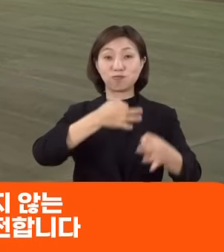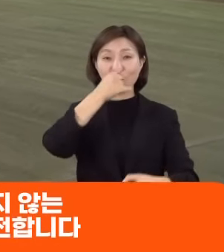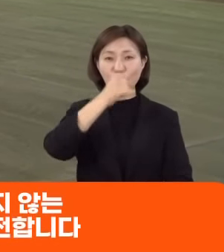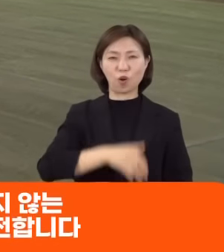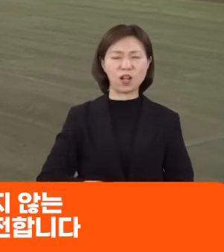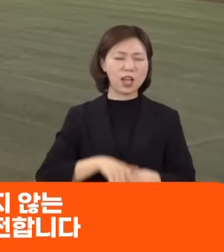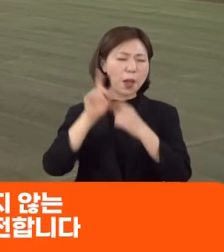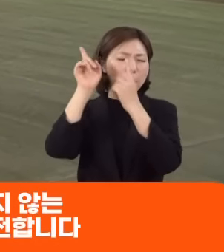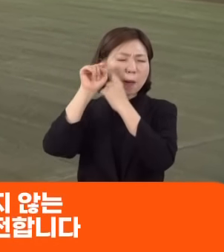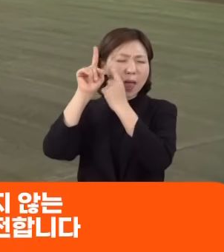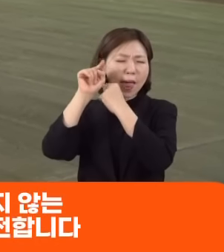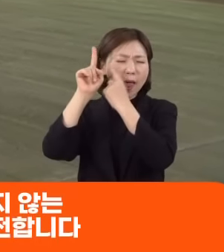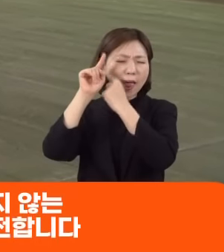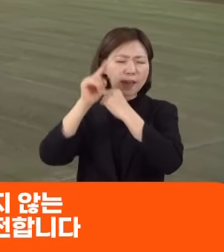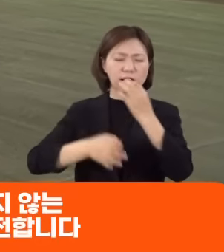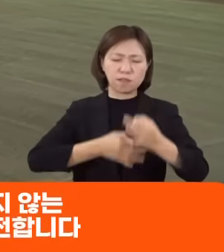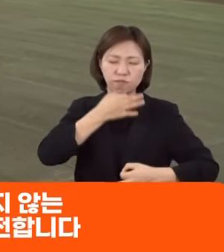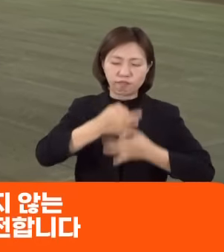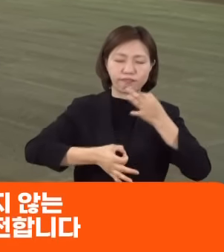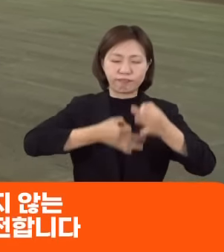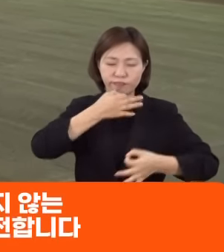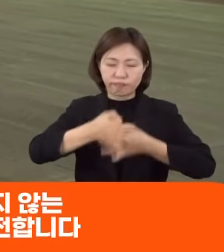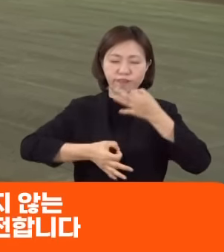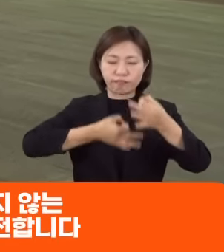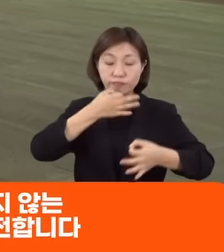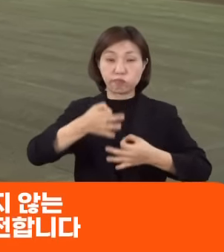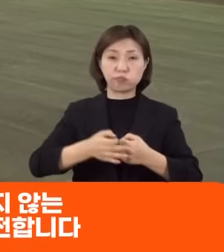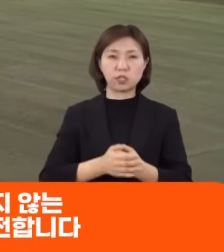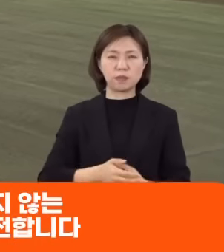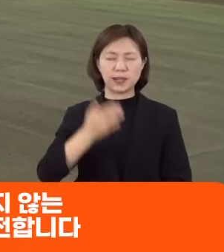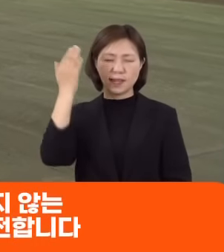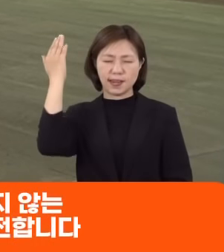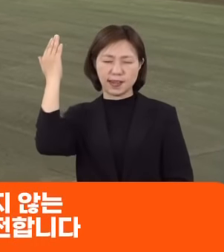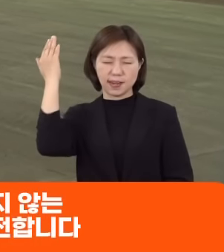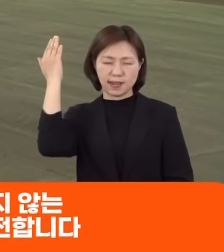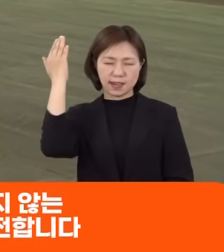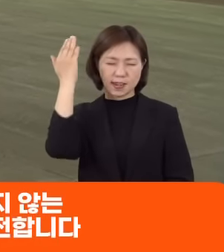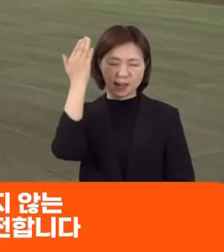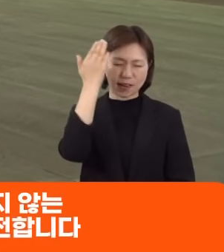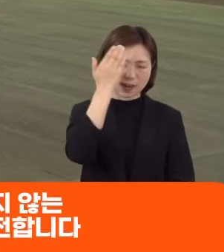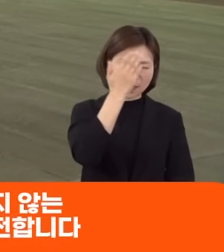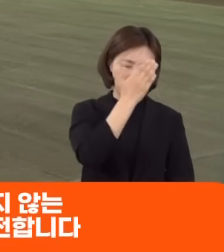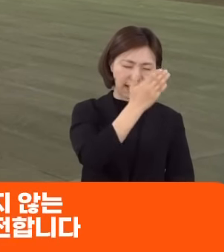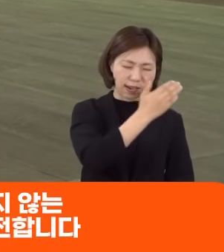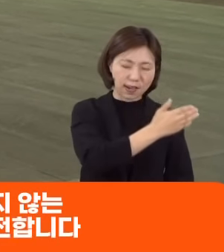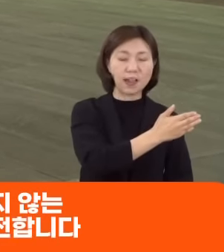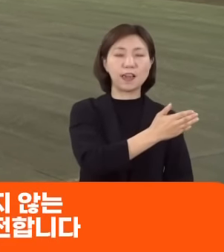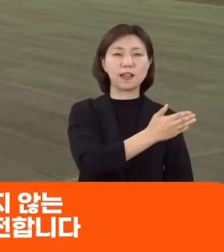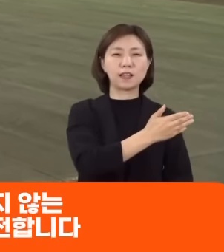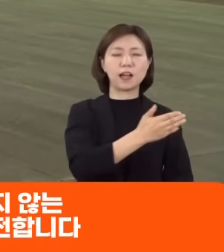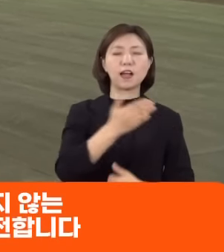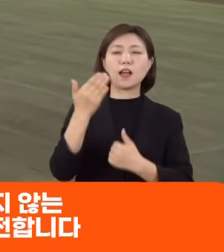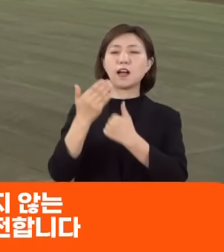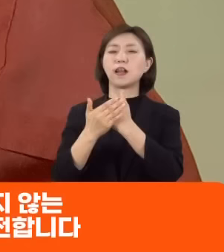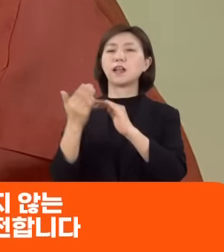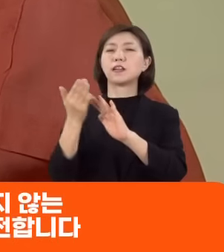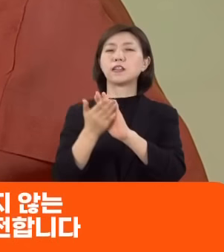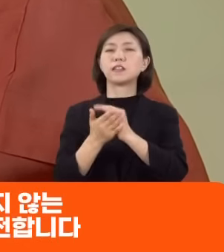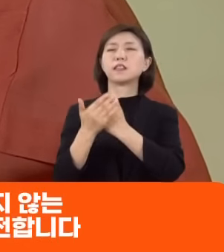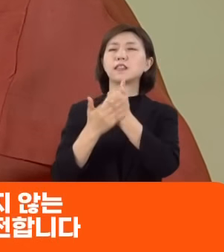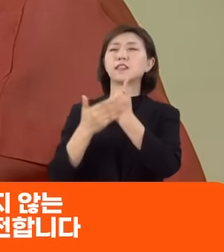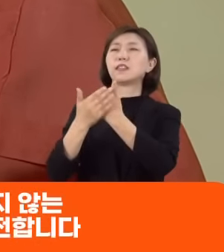신묘장구 대단한 일을 지송하면 청정수의 가피를 주었습니다